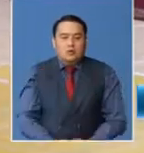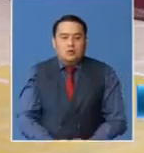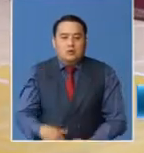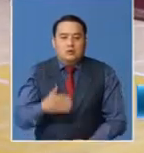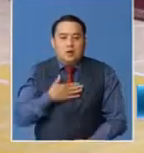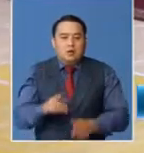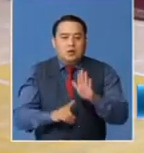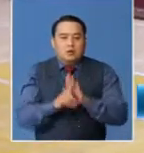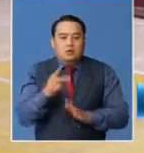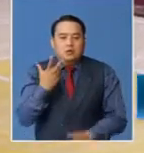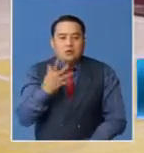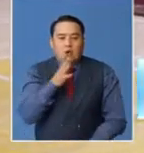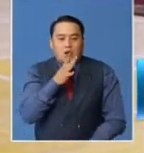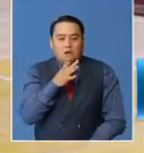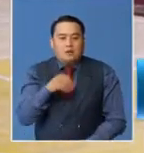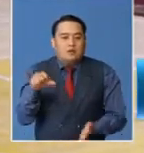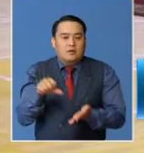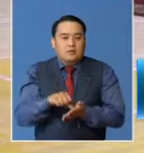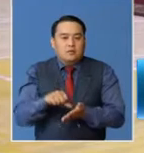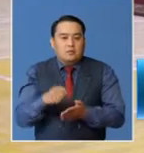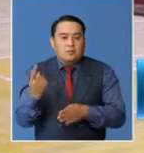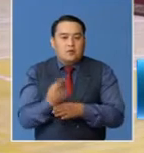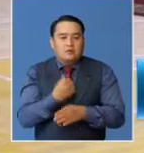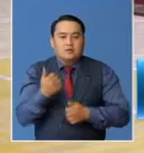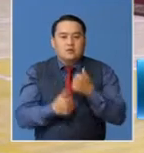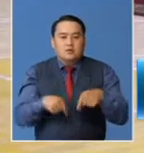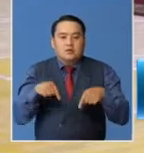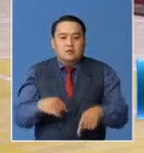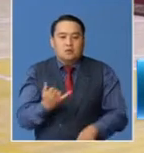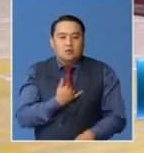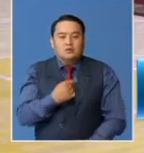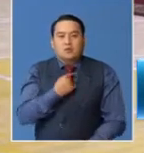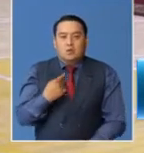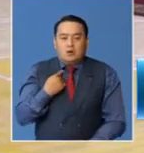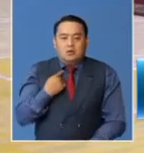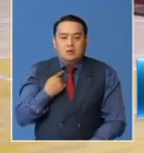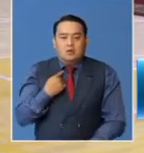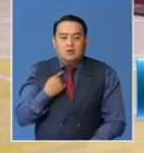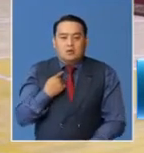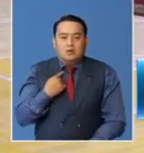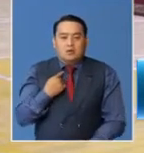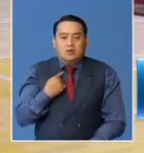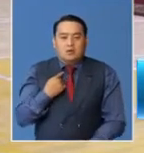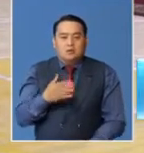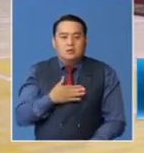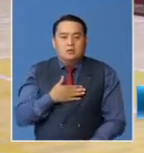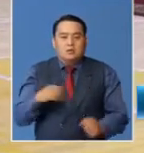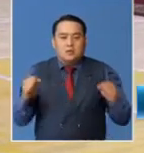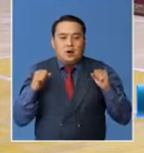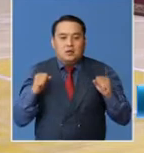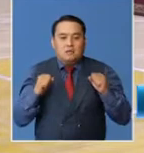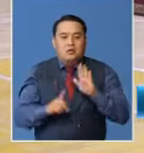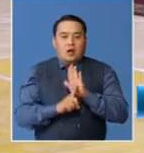с 3 лет. Я первый раз выступала на таких же соревнованиях здесь, у нас, в Талдыкургане. Мой спортивный